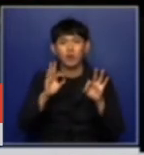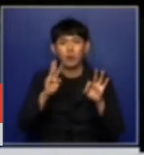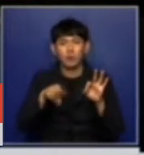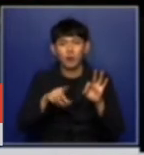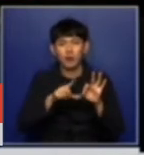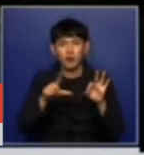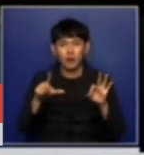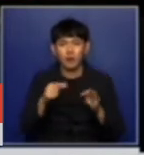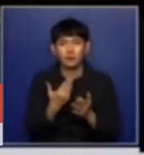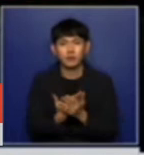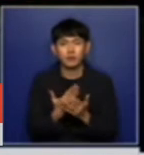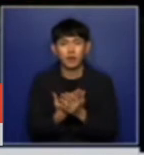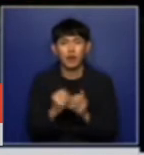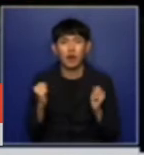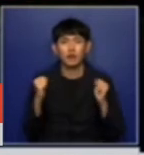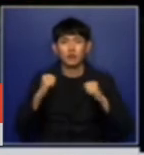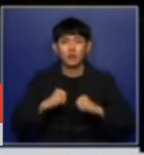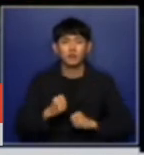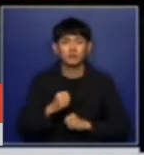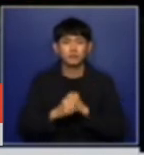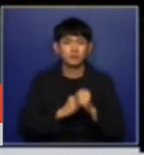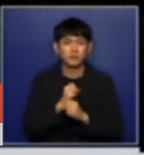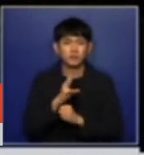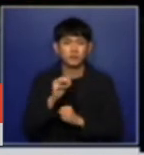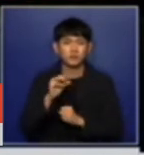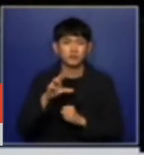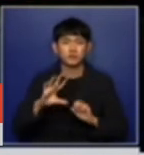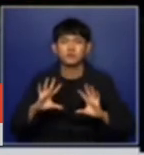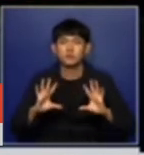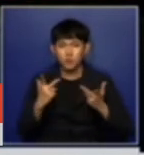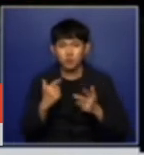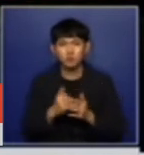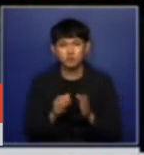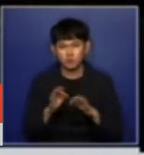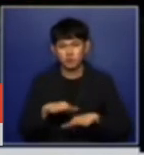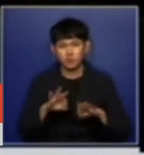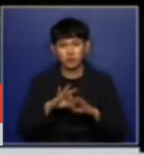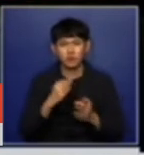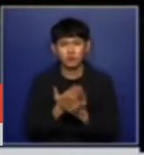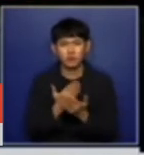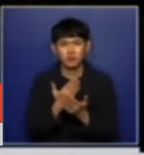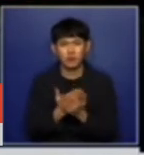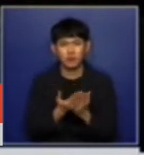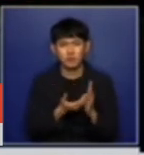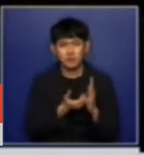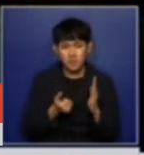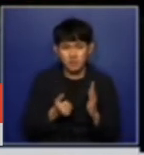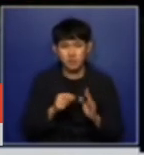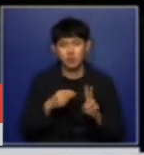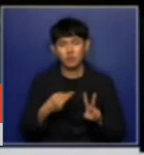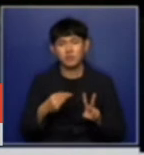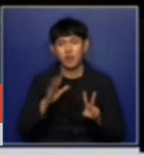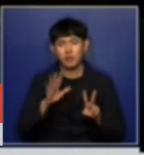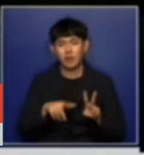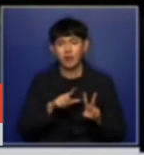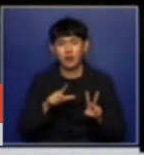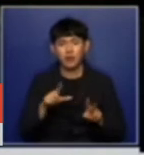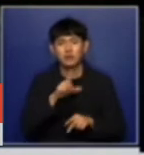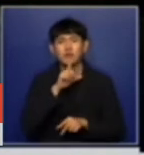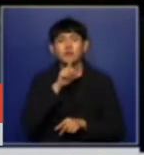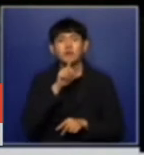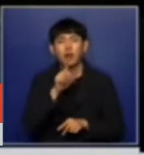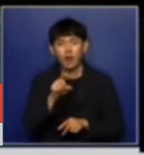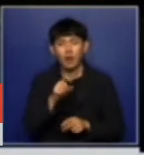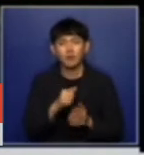ไปเมื่อมันในปีงบประมาณ63จำเป็นต้องเงินคงคลังมาจ่าย 25,000 ล้านผมถามว่าถ้